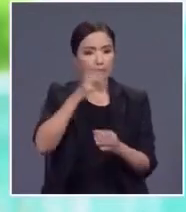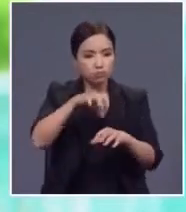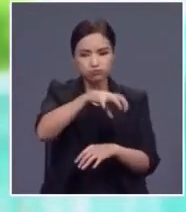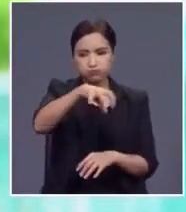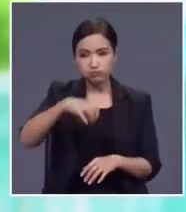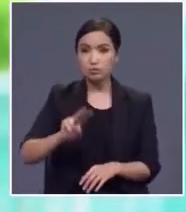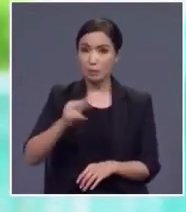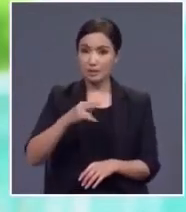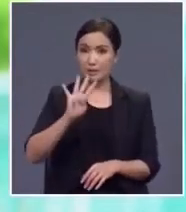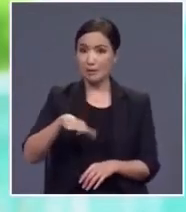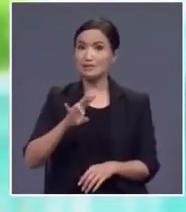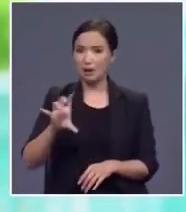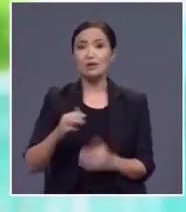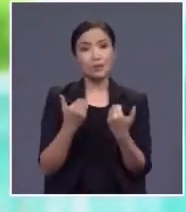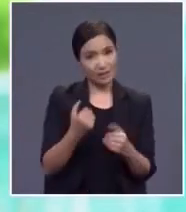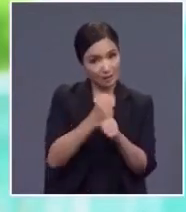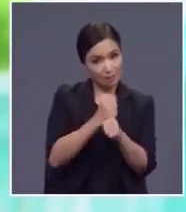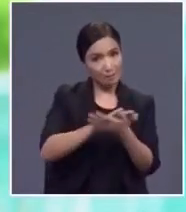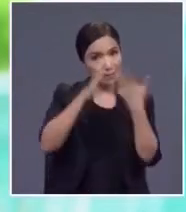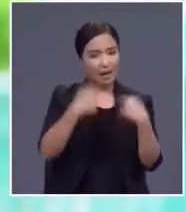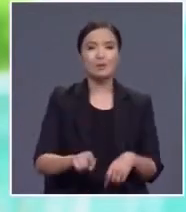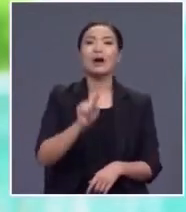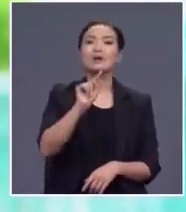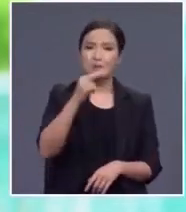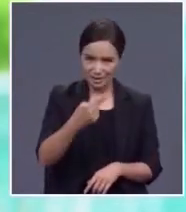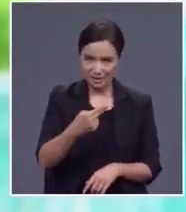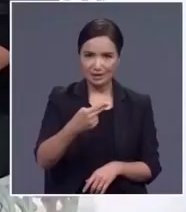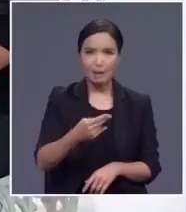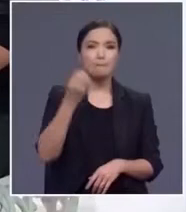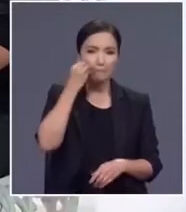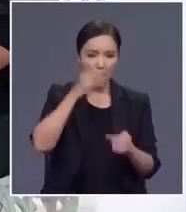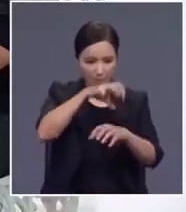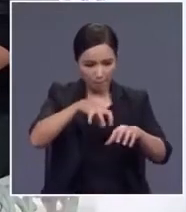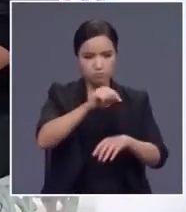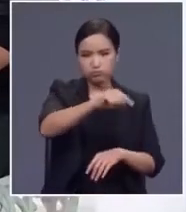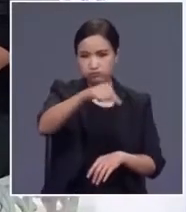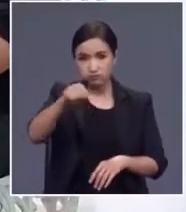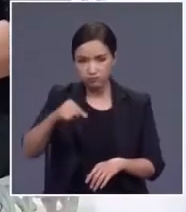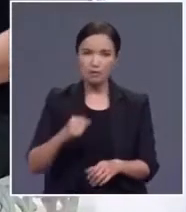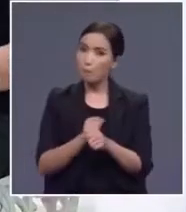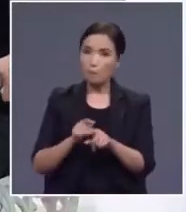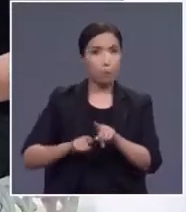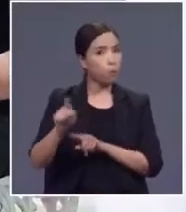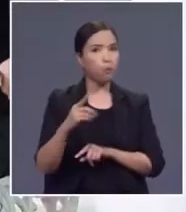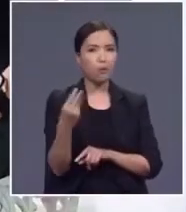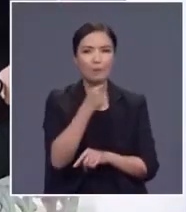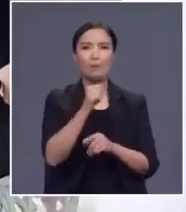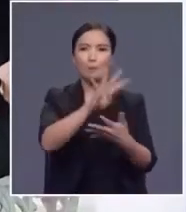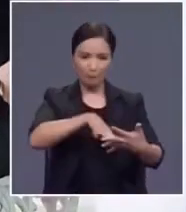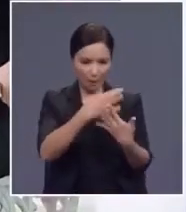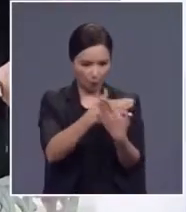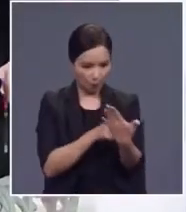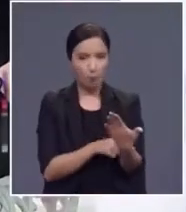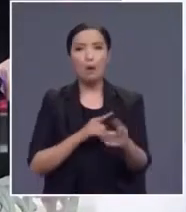แล้ว 16,000 กว่าหมู่บ้านซึ่งเป็นการดำเนินการเร็วกว่าแผนที่กำหนดไว้ก็เชื่อมั่นว่าครับจะเส